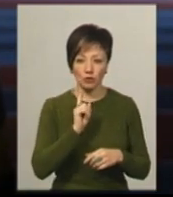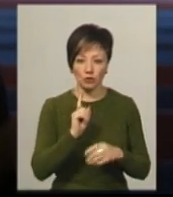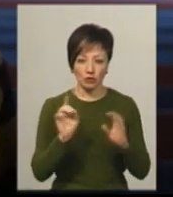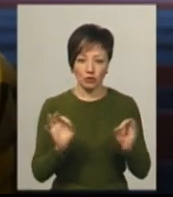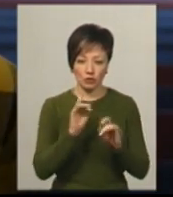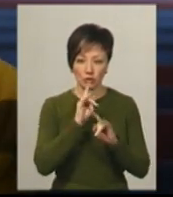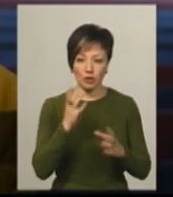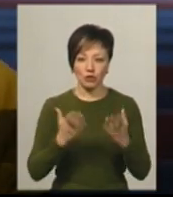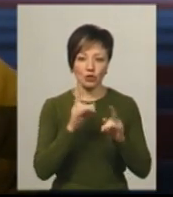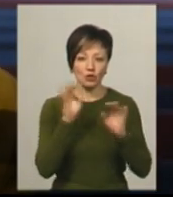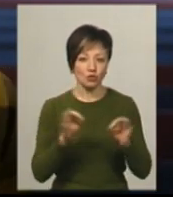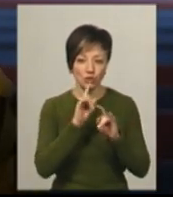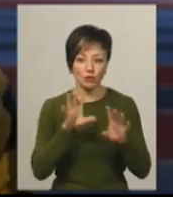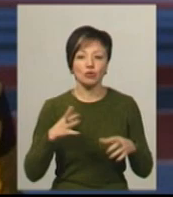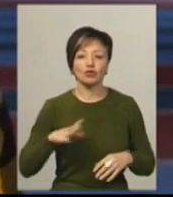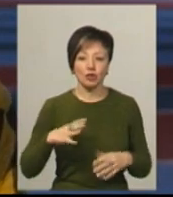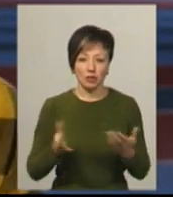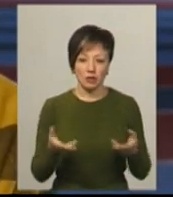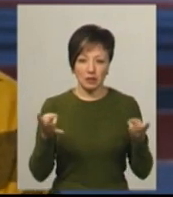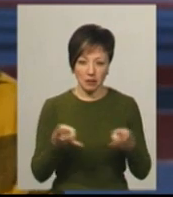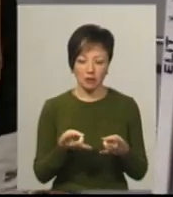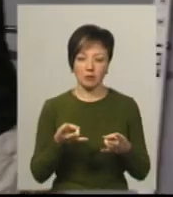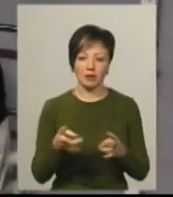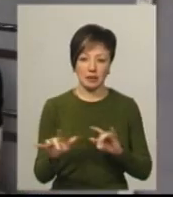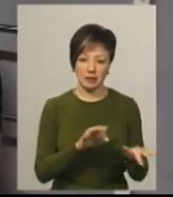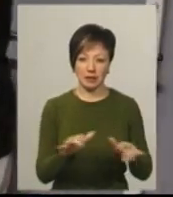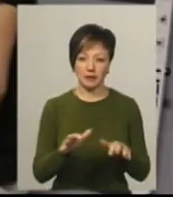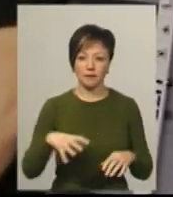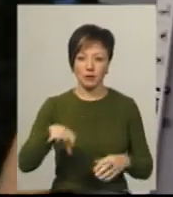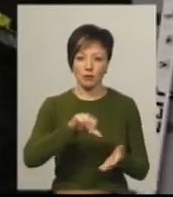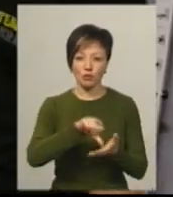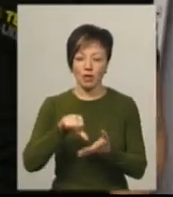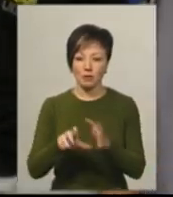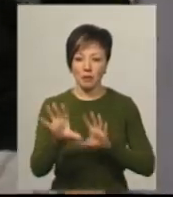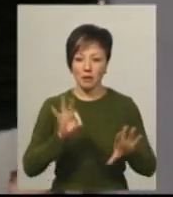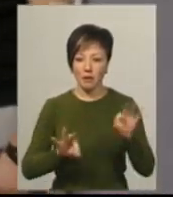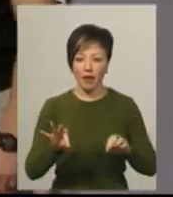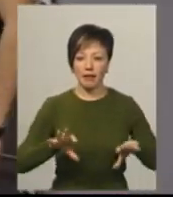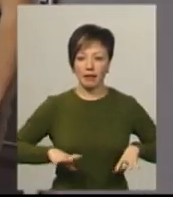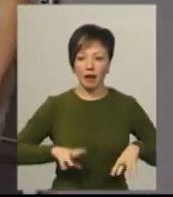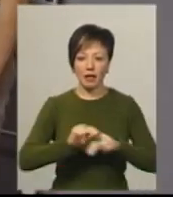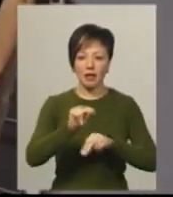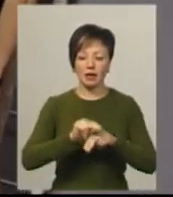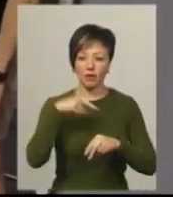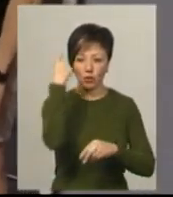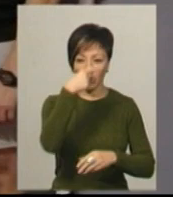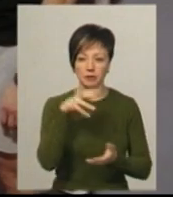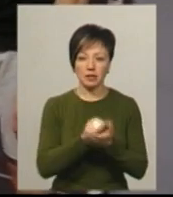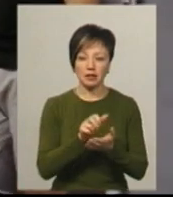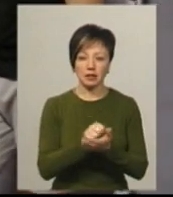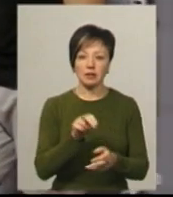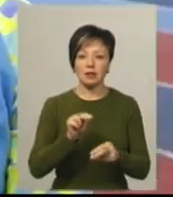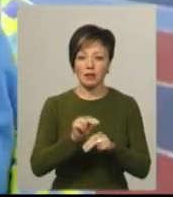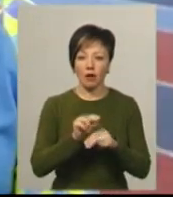буде. Якщо нічого не буде, то що чекати? Треба йти і діяти. Усім учасникам підібрали тренерів для індивідуальних занять. З Максимом